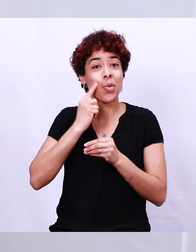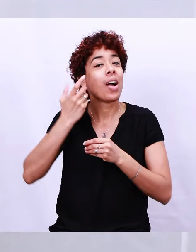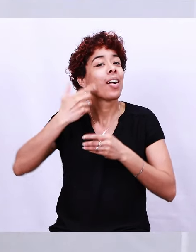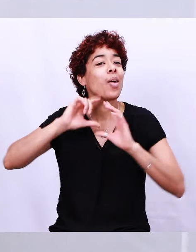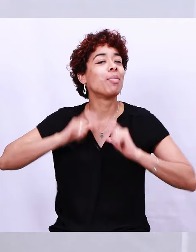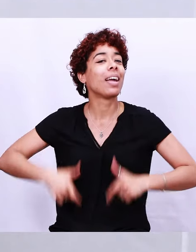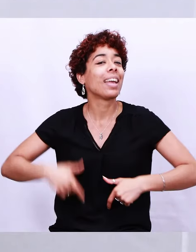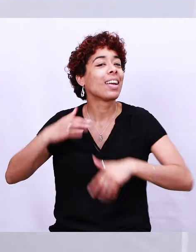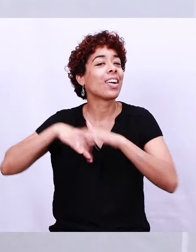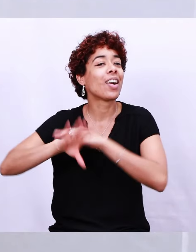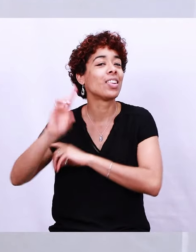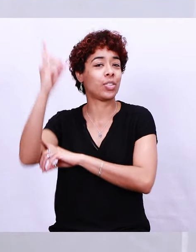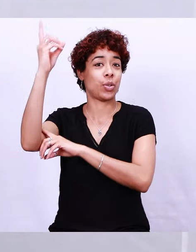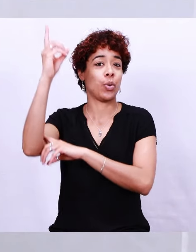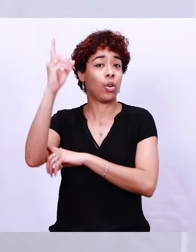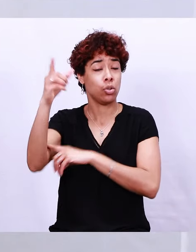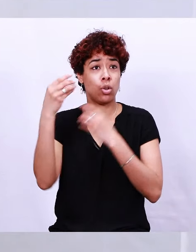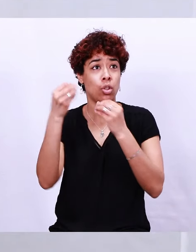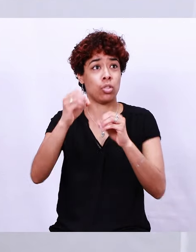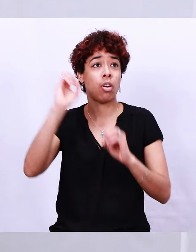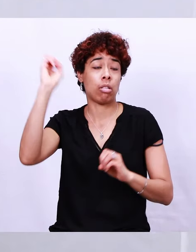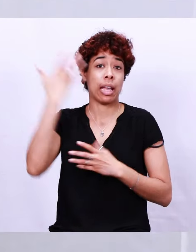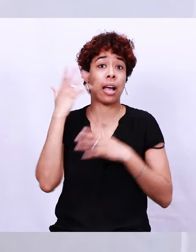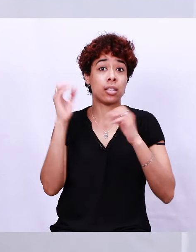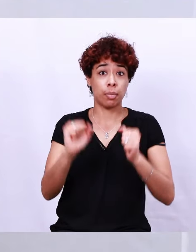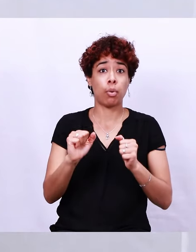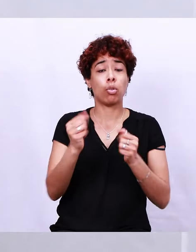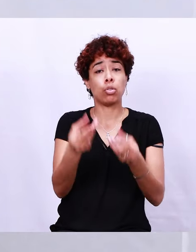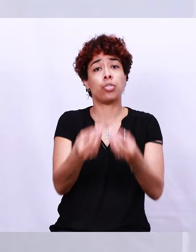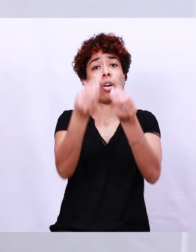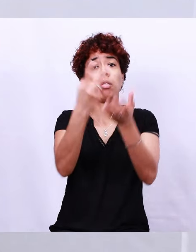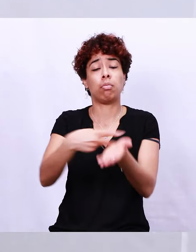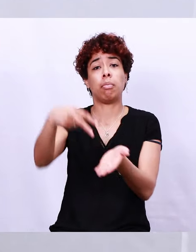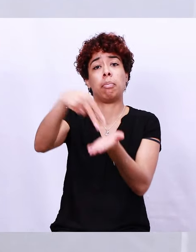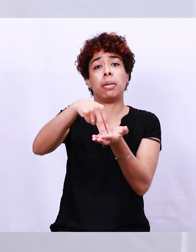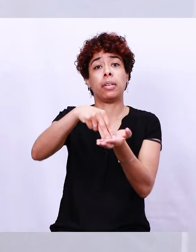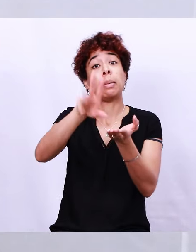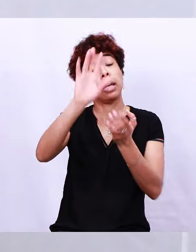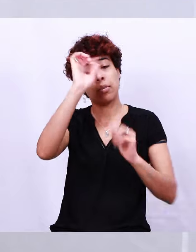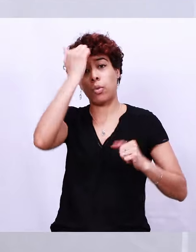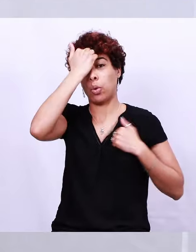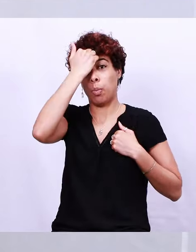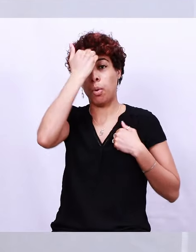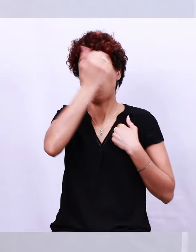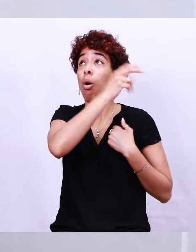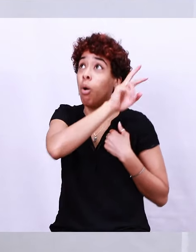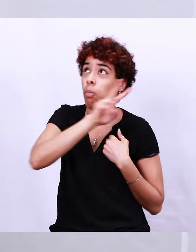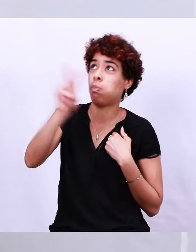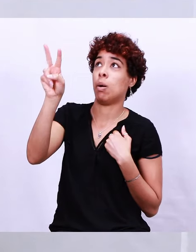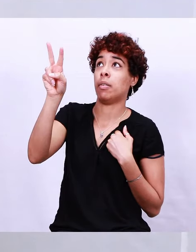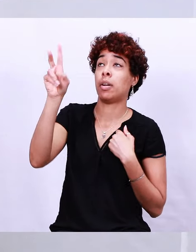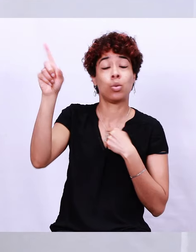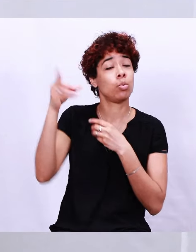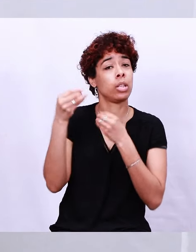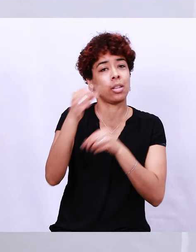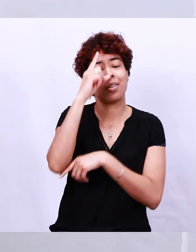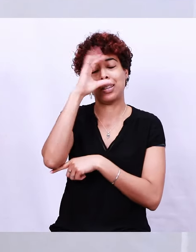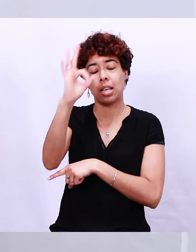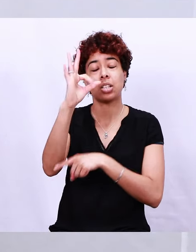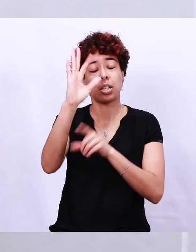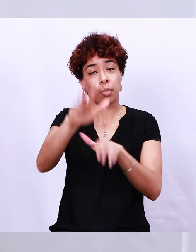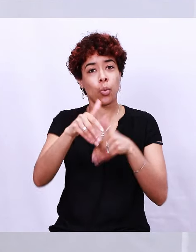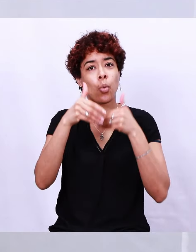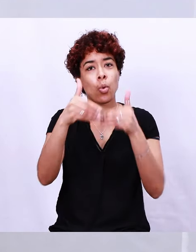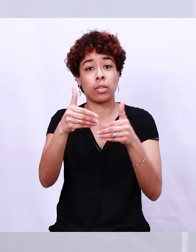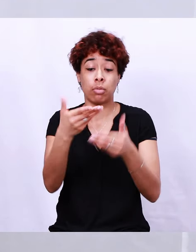Dieu et que Dieu est capable de te faire grâce encore aujourd'hui et de te relever simplement si tu te repends et que tu tu reviens au pied du Seigneur il te donnera la sagesse pour voir